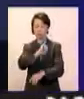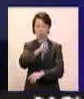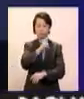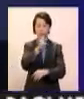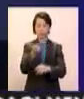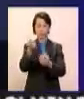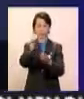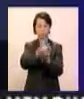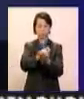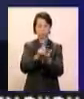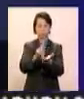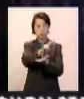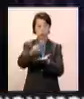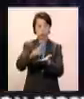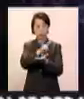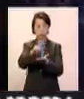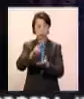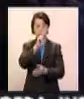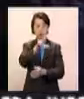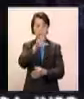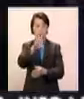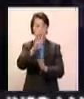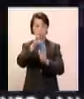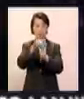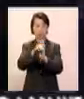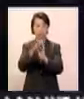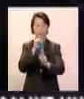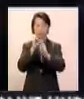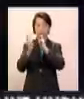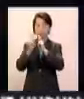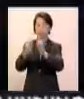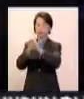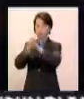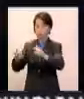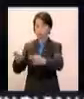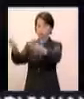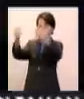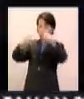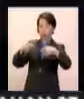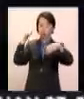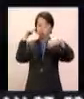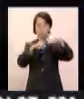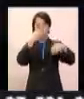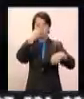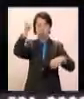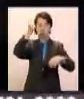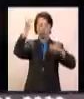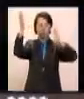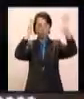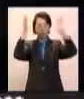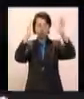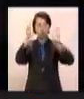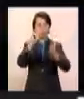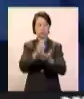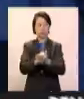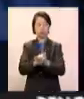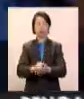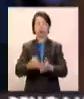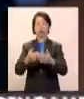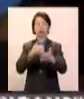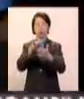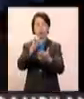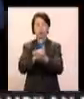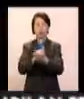naik sebuah klip video berdurasi 34 saat sambil mengucapkan selamat datang kepada penyerang terbaik kebangsaan itu. Kedah sebelum